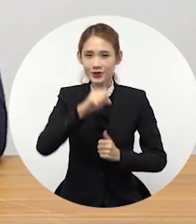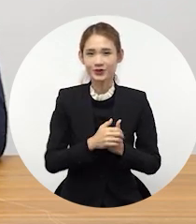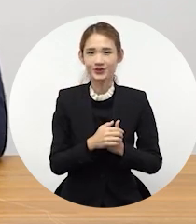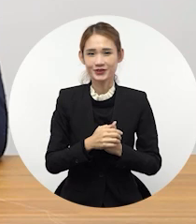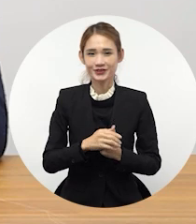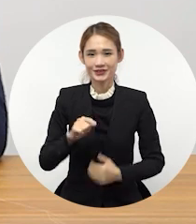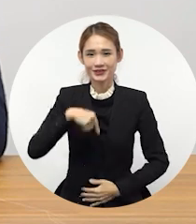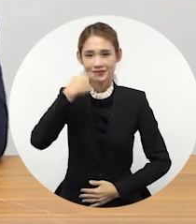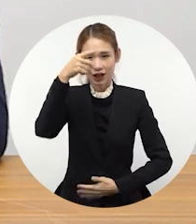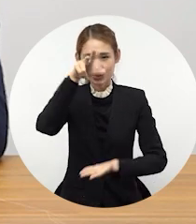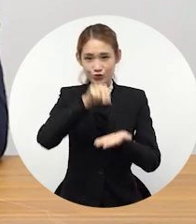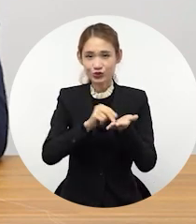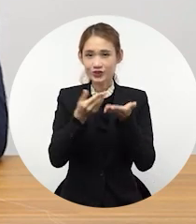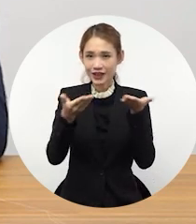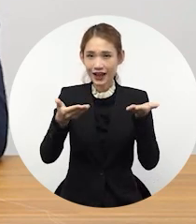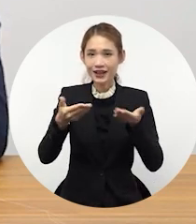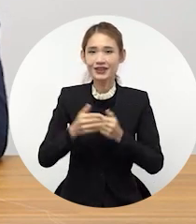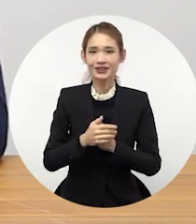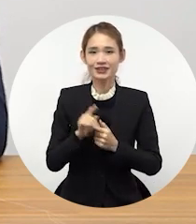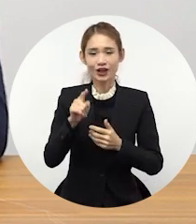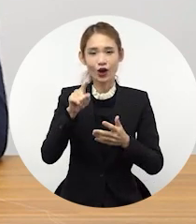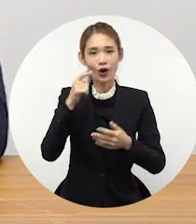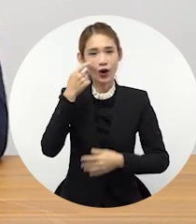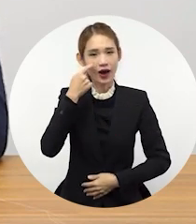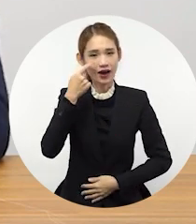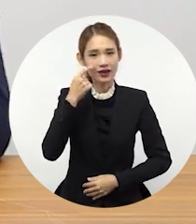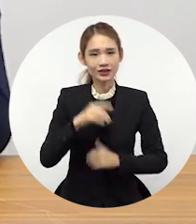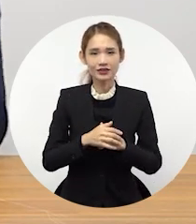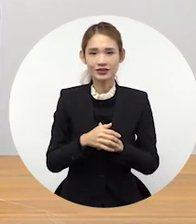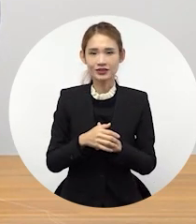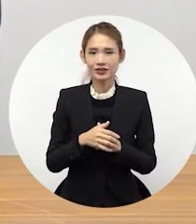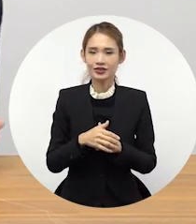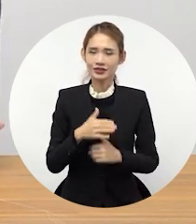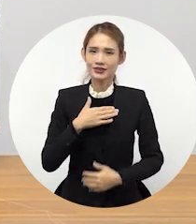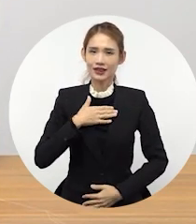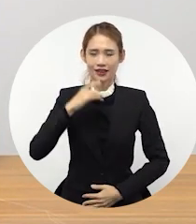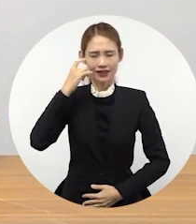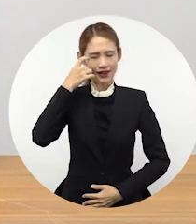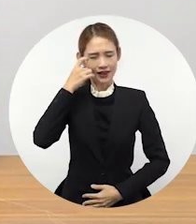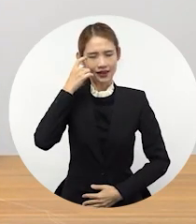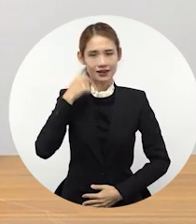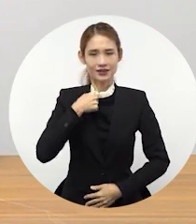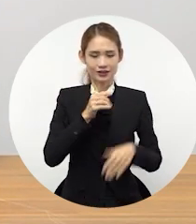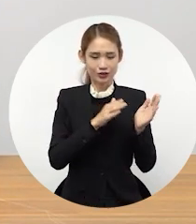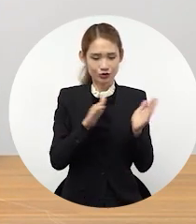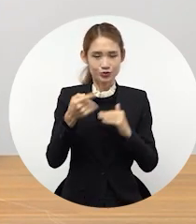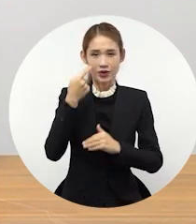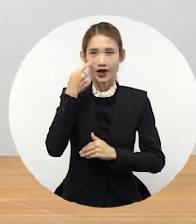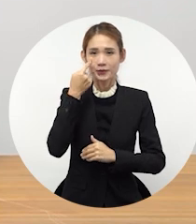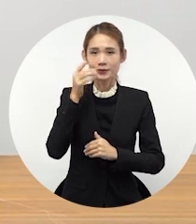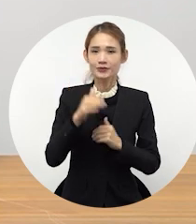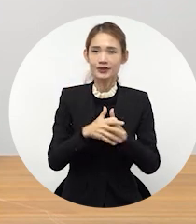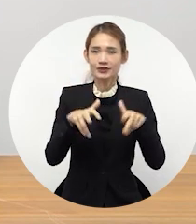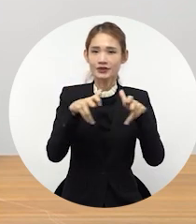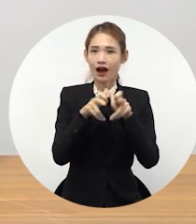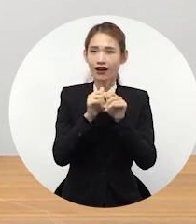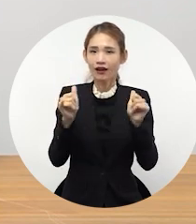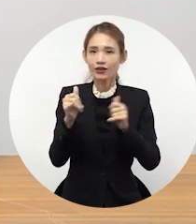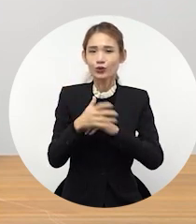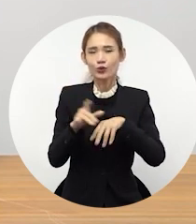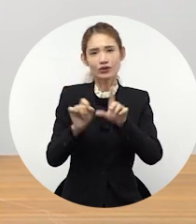같네요. 제가 네. 다음 퀴즈 한번 내볼 테니까 요것도 한번 이거는 네. 제가 이 퀴즈를 좀 준비를